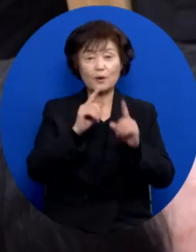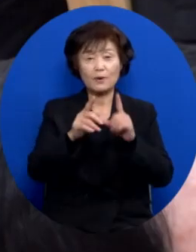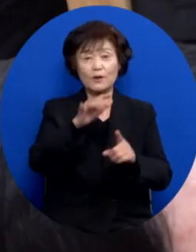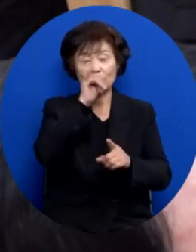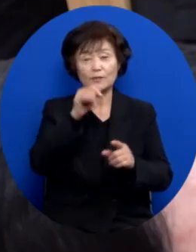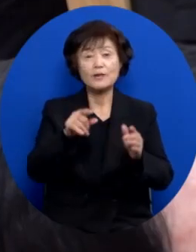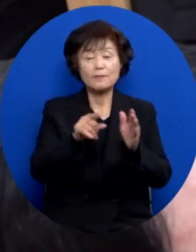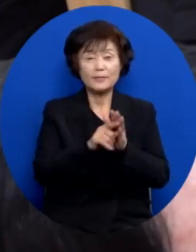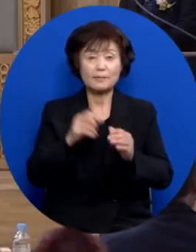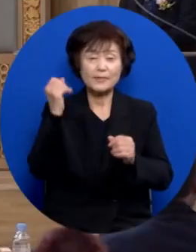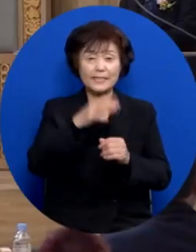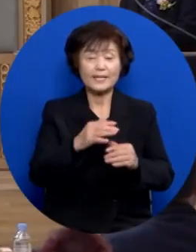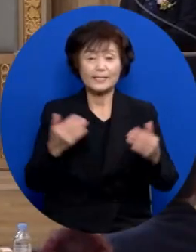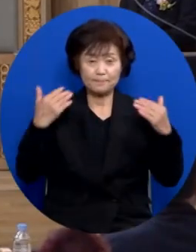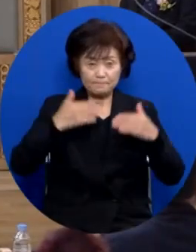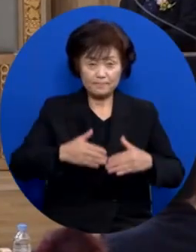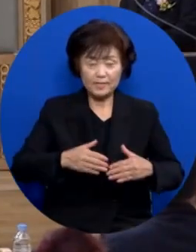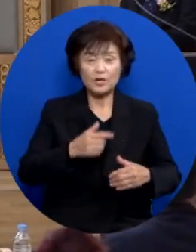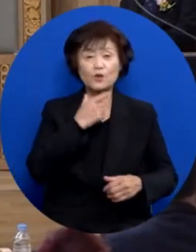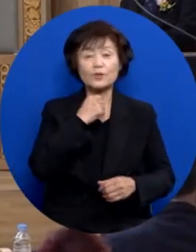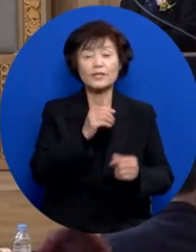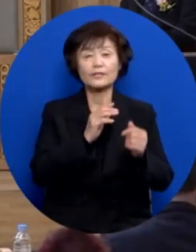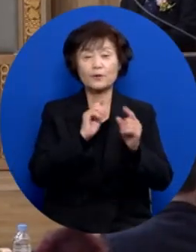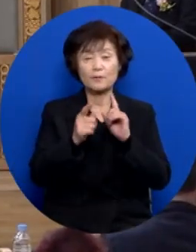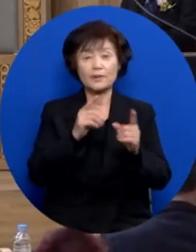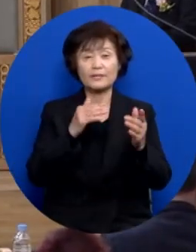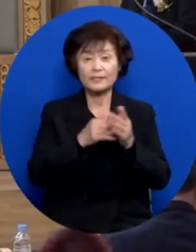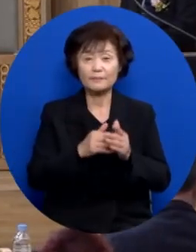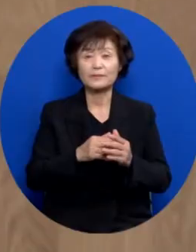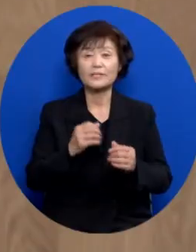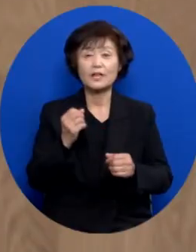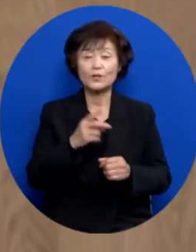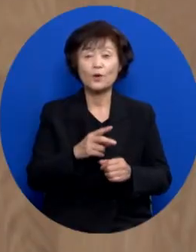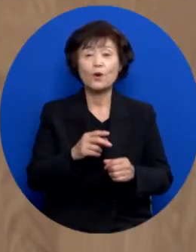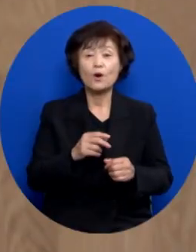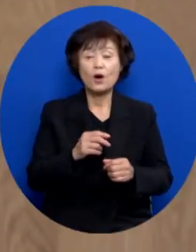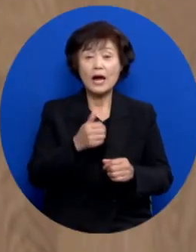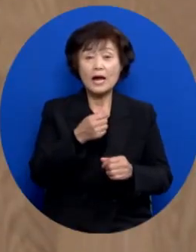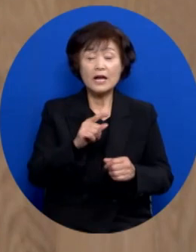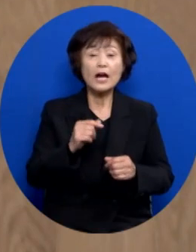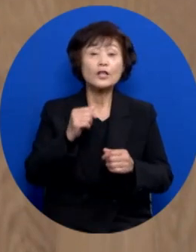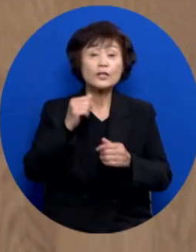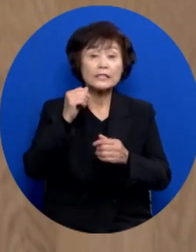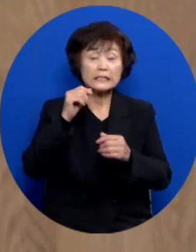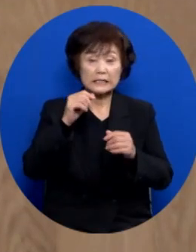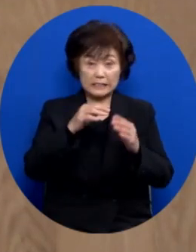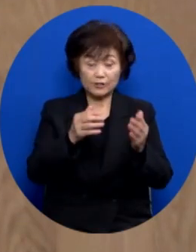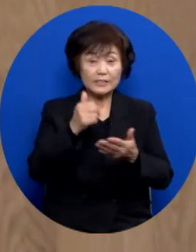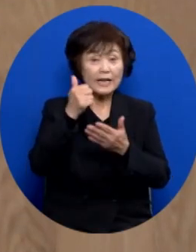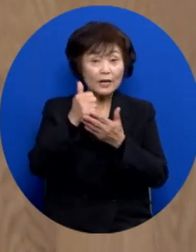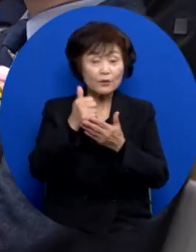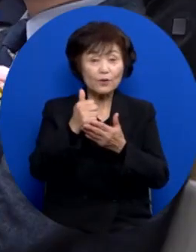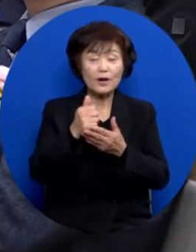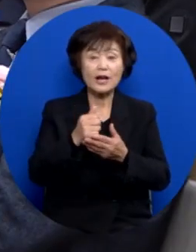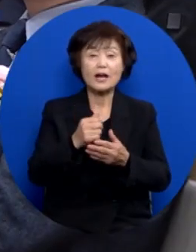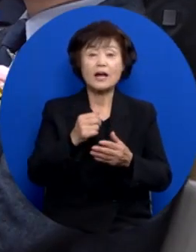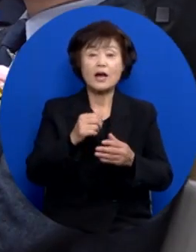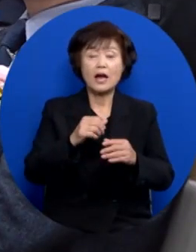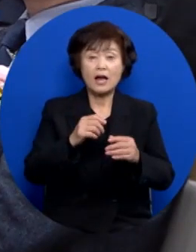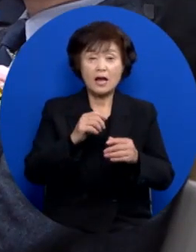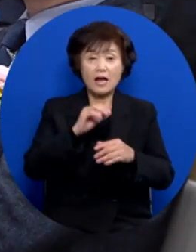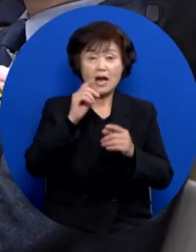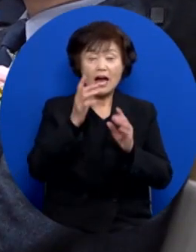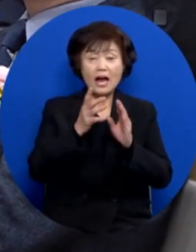믿음을 무장하기 바란다고 전했습니다 이어 대회장 황은석 장로가 수련회를 통해 그리스도의 공동체를 만들길